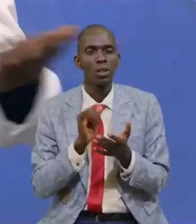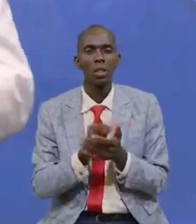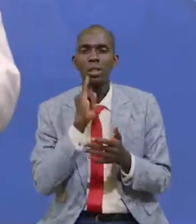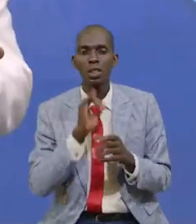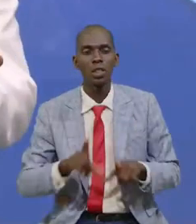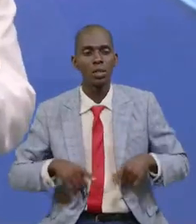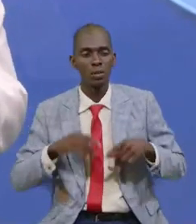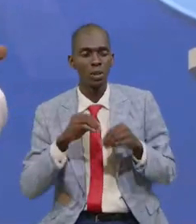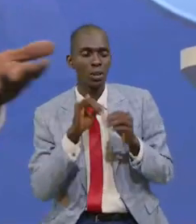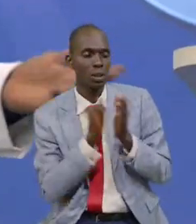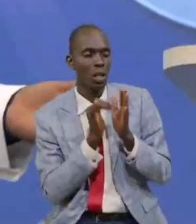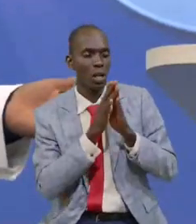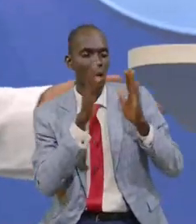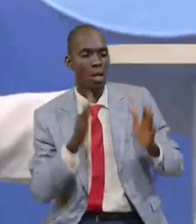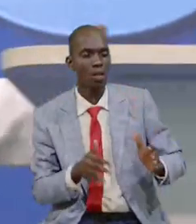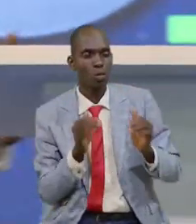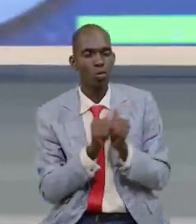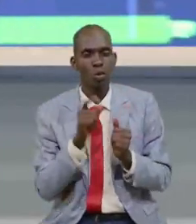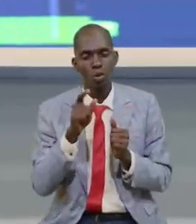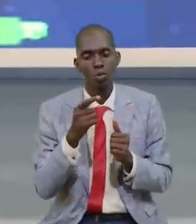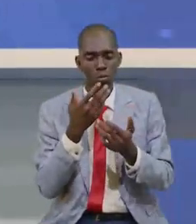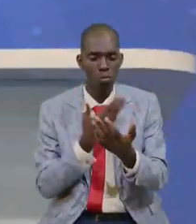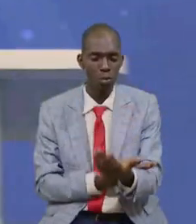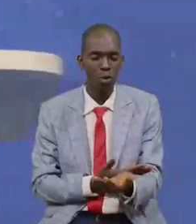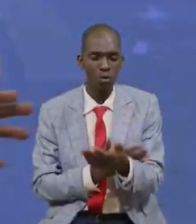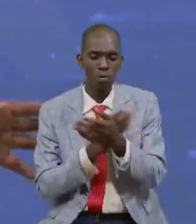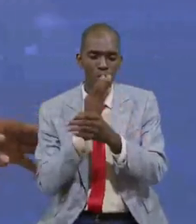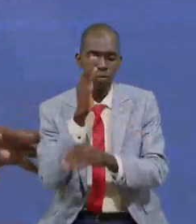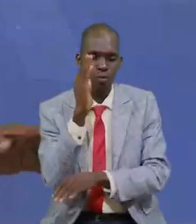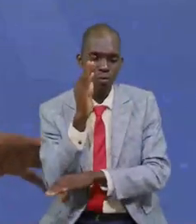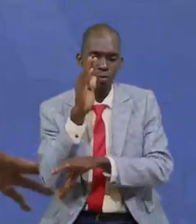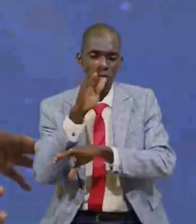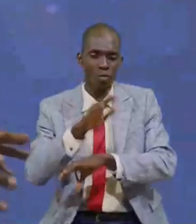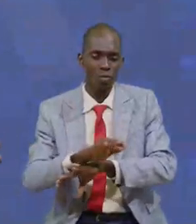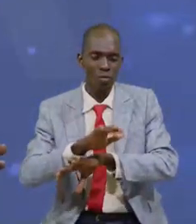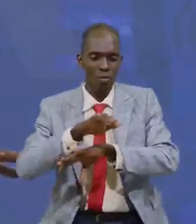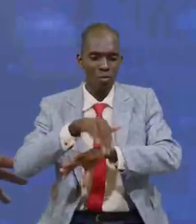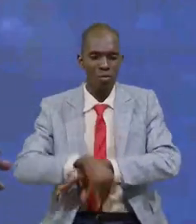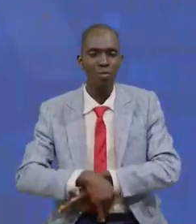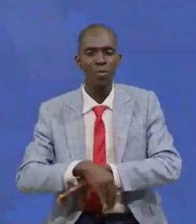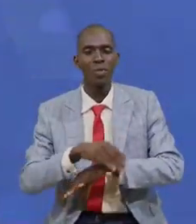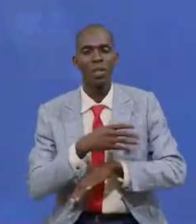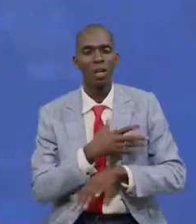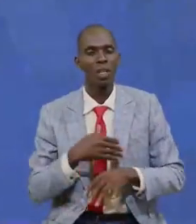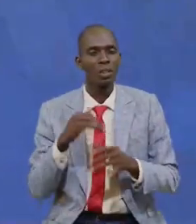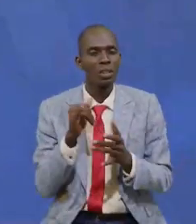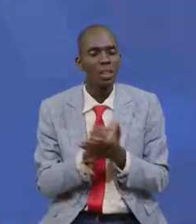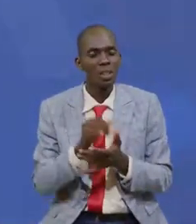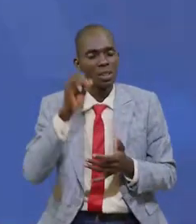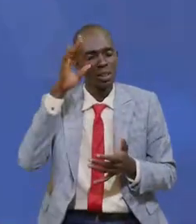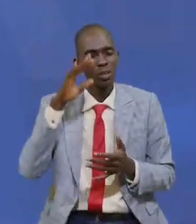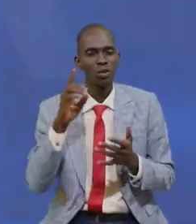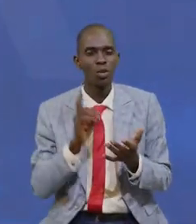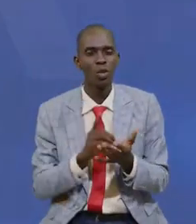efficace, puissant, qui vit dans la maison là-bas. Il vit là-bas avec vous, matin, midi, soir, à tout moment. Le